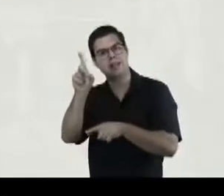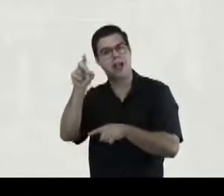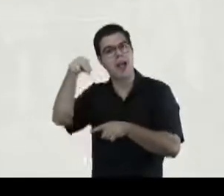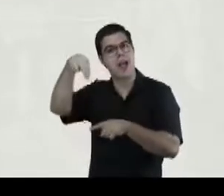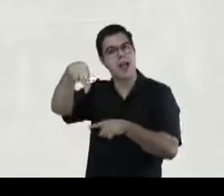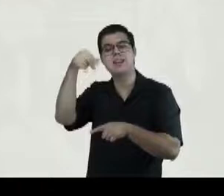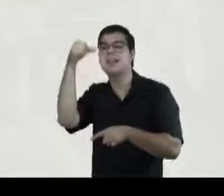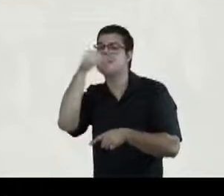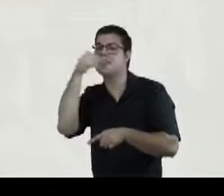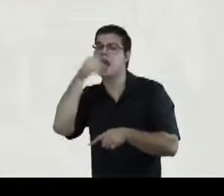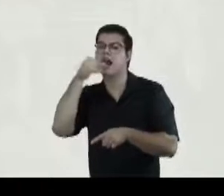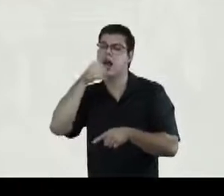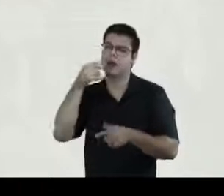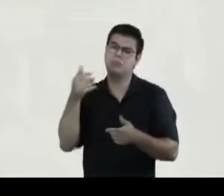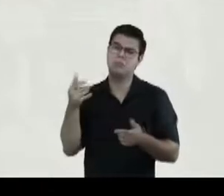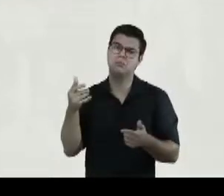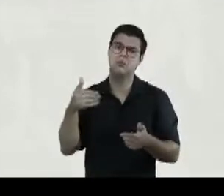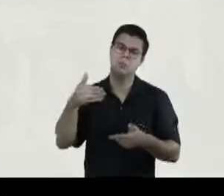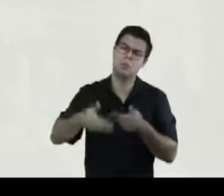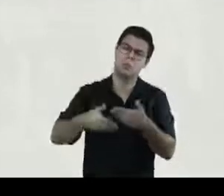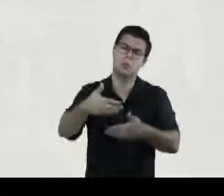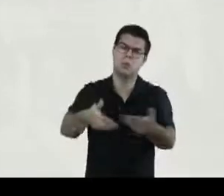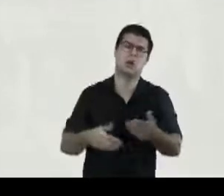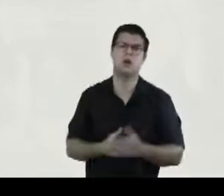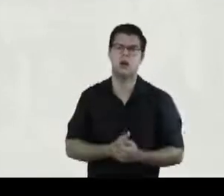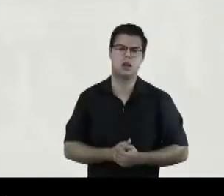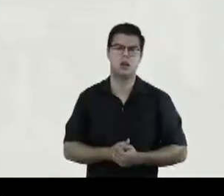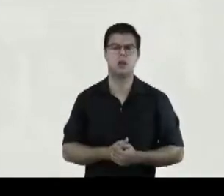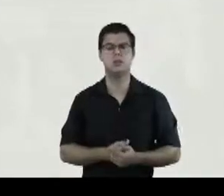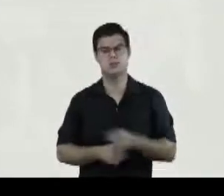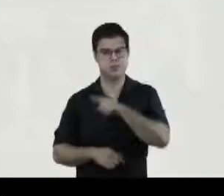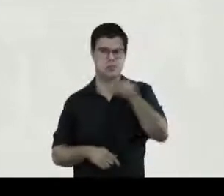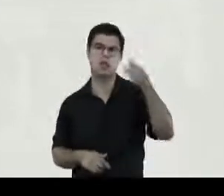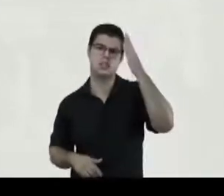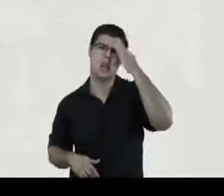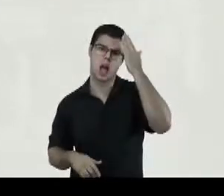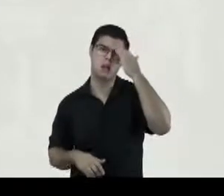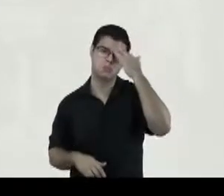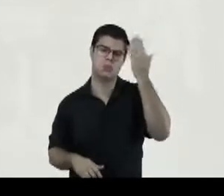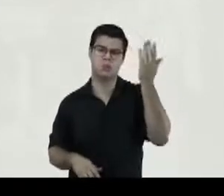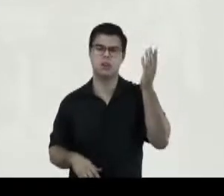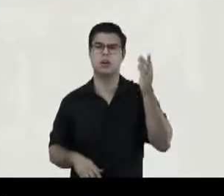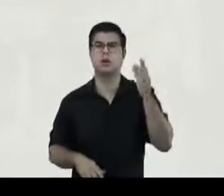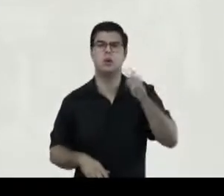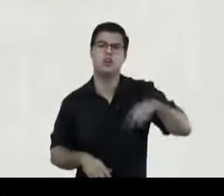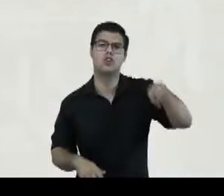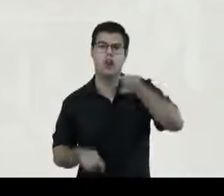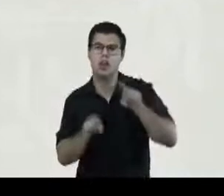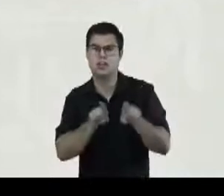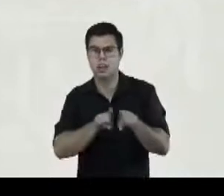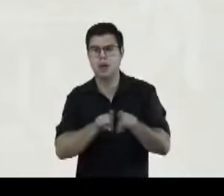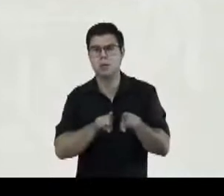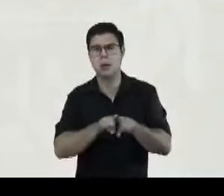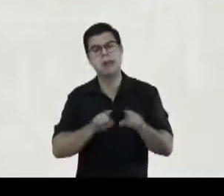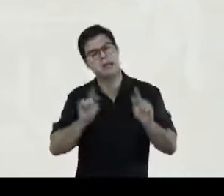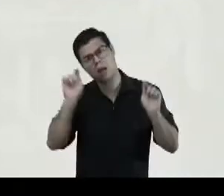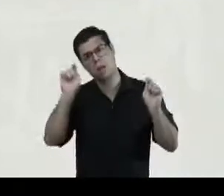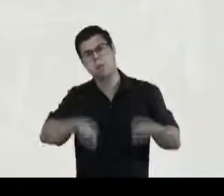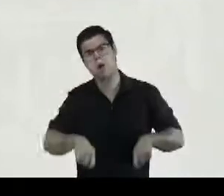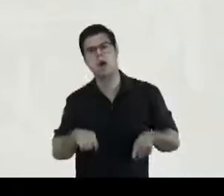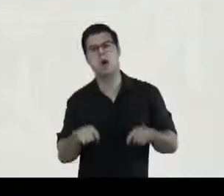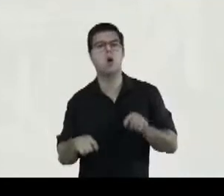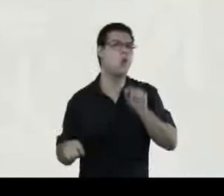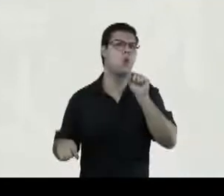que beaucoup d'entre vous savent aussi, c'est que on a aussi la possibilité de faire une